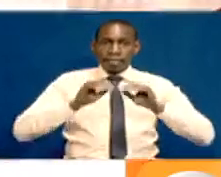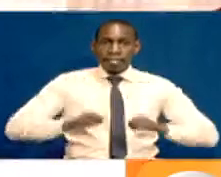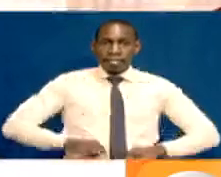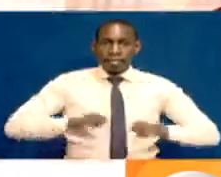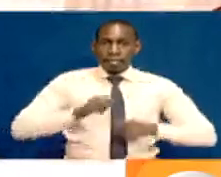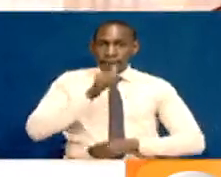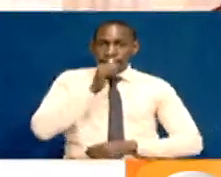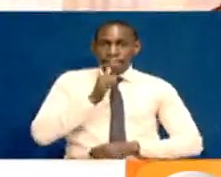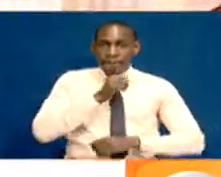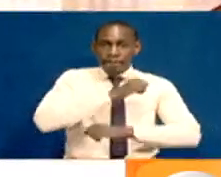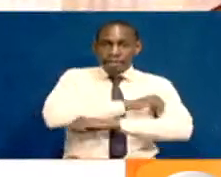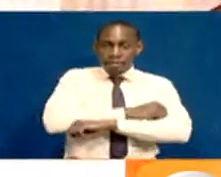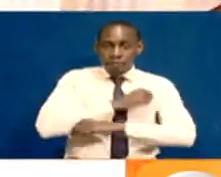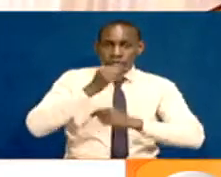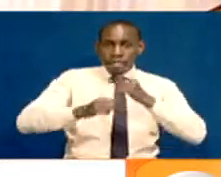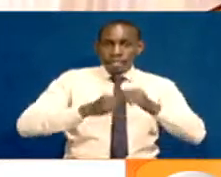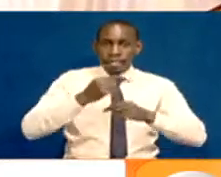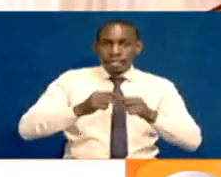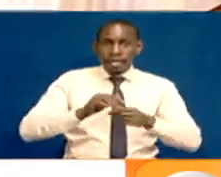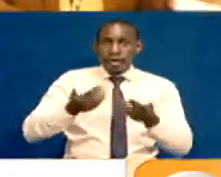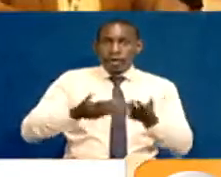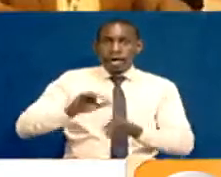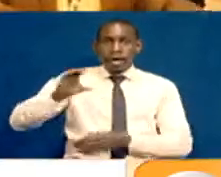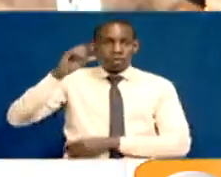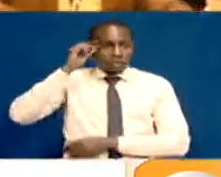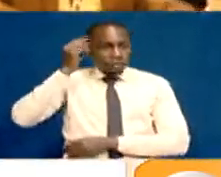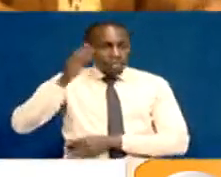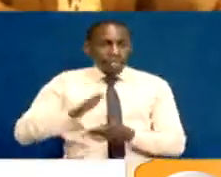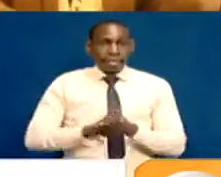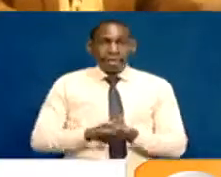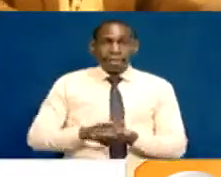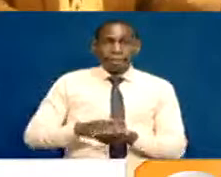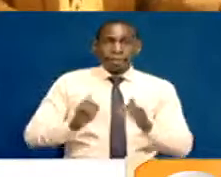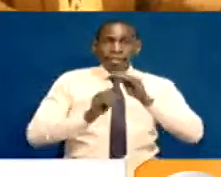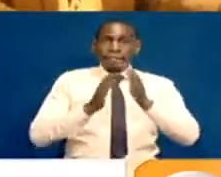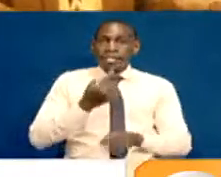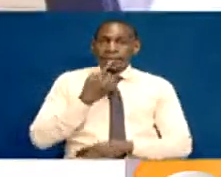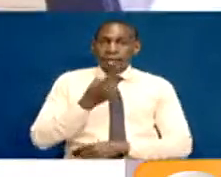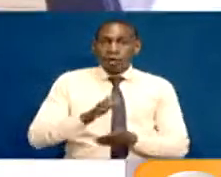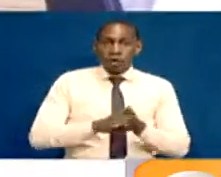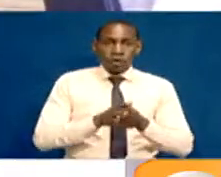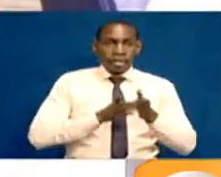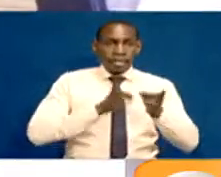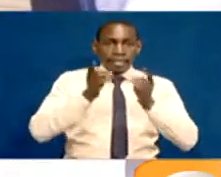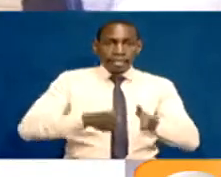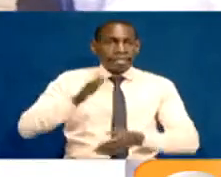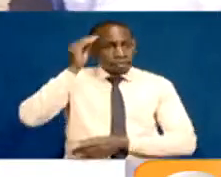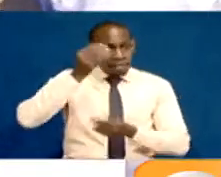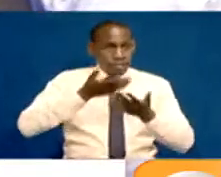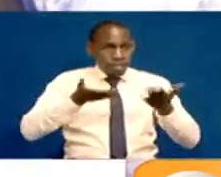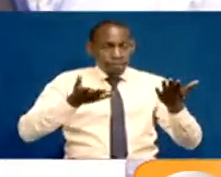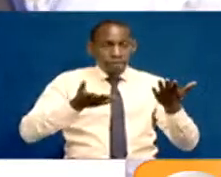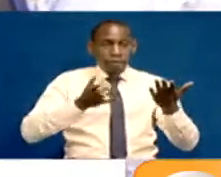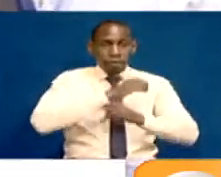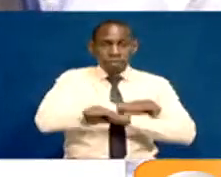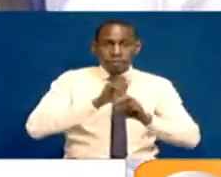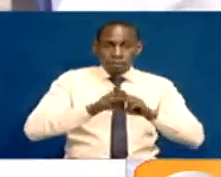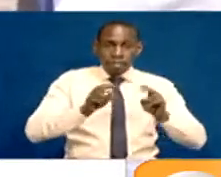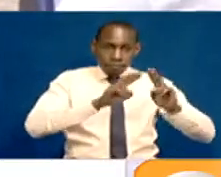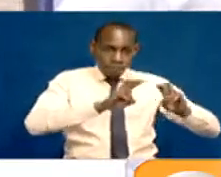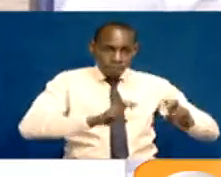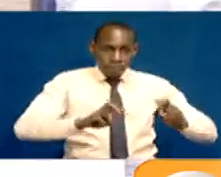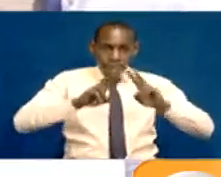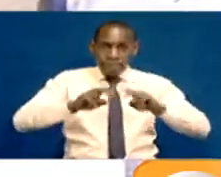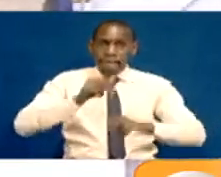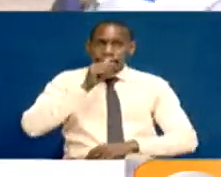shule za kibinafsi linaloendelea kaunti Mombasa, ambapo Magoha aliamuru wakurugenzi wa elimu kote nchini kuanza zoezi la kukagua shule